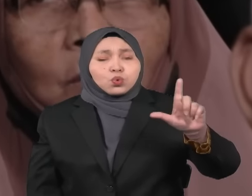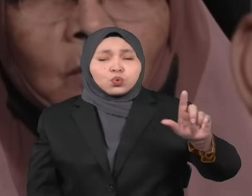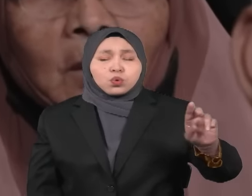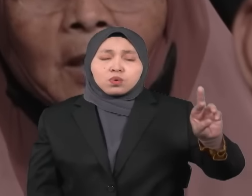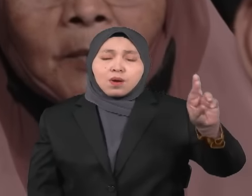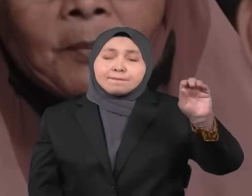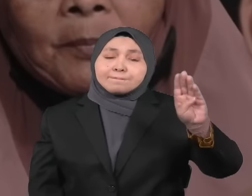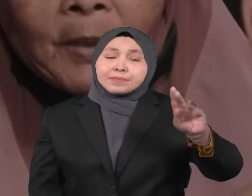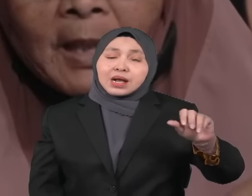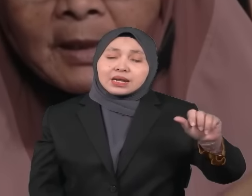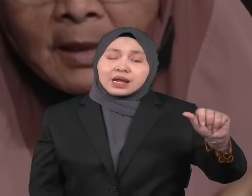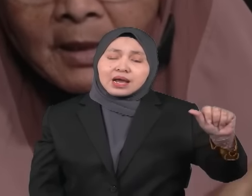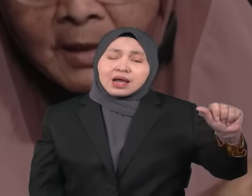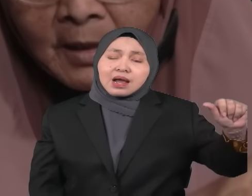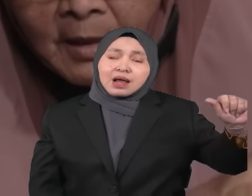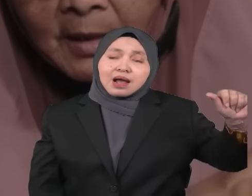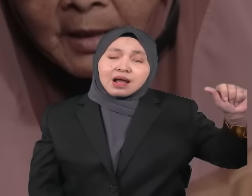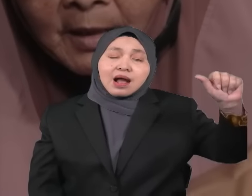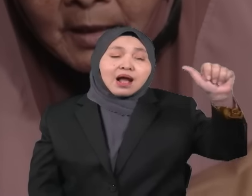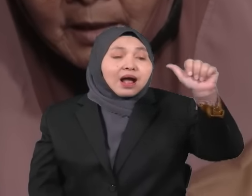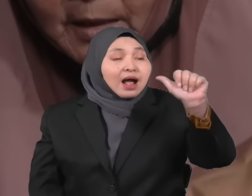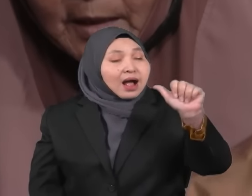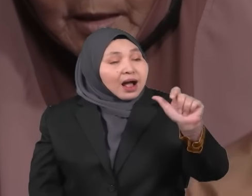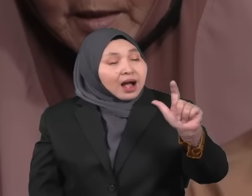yakulu rabbana